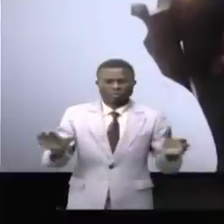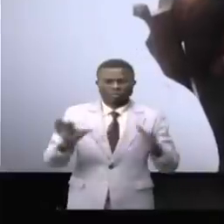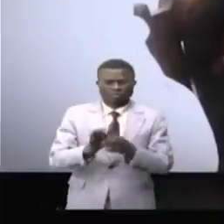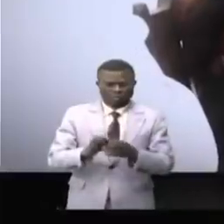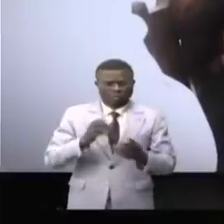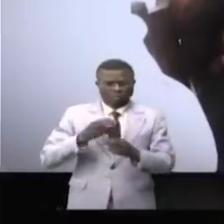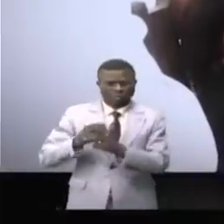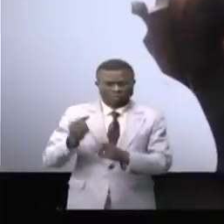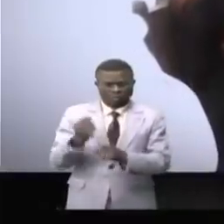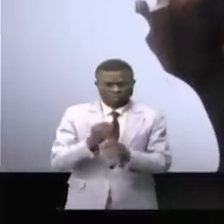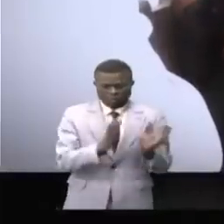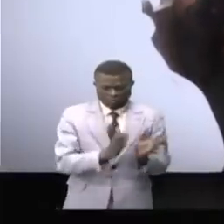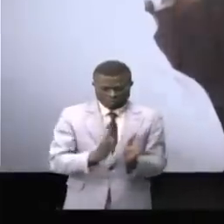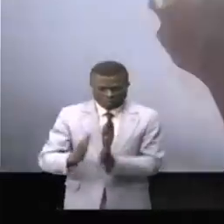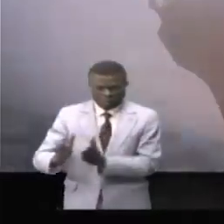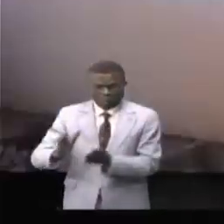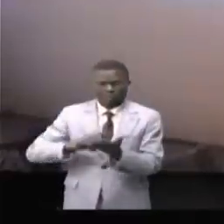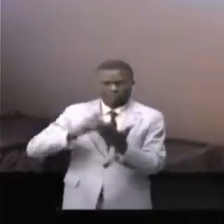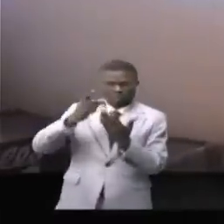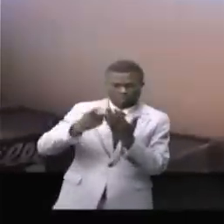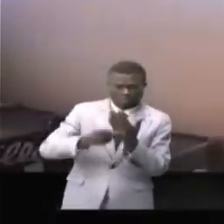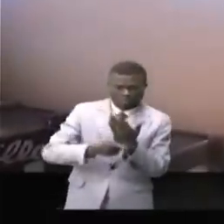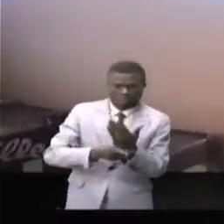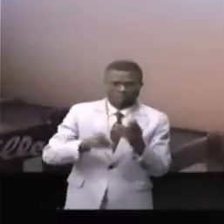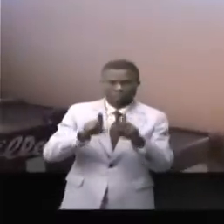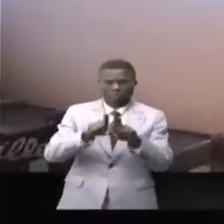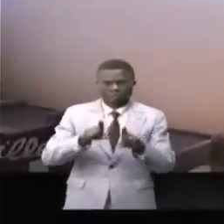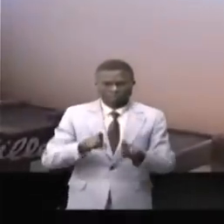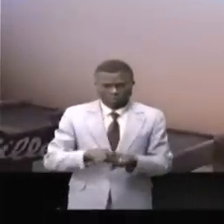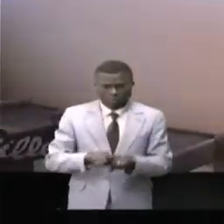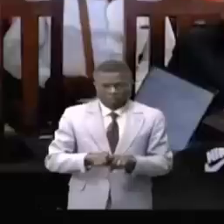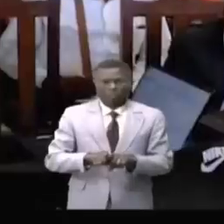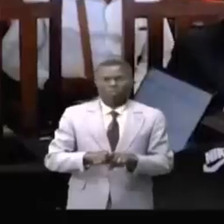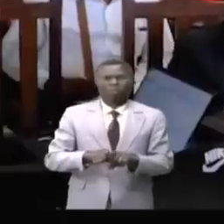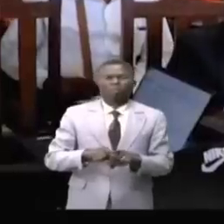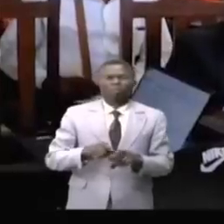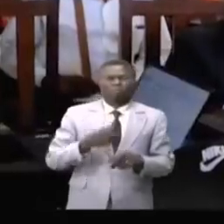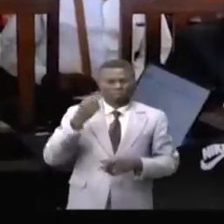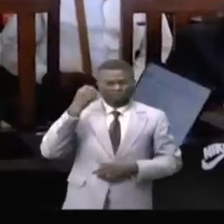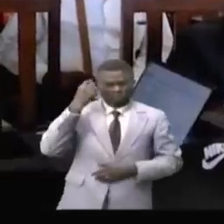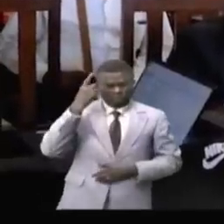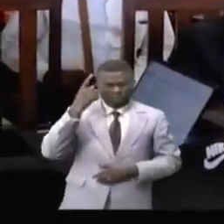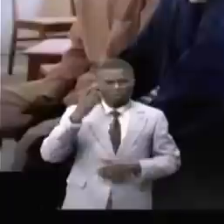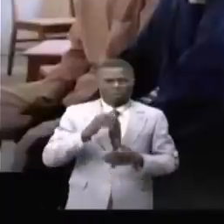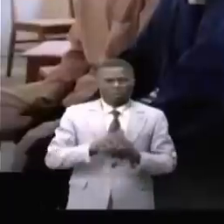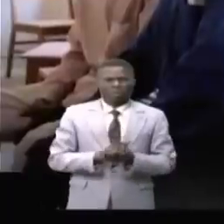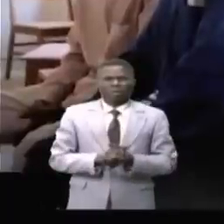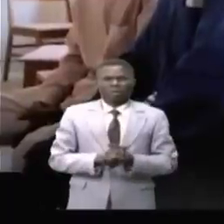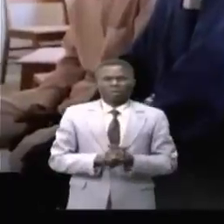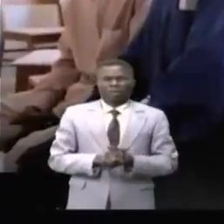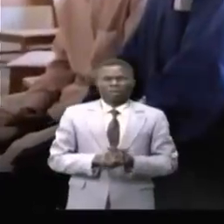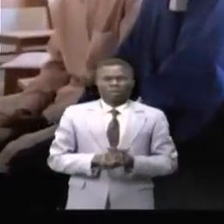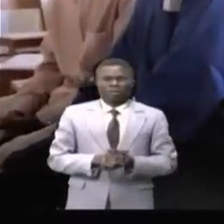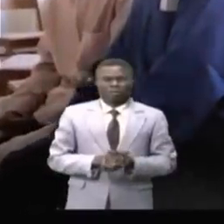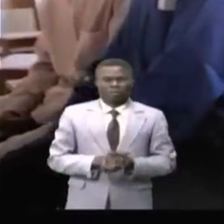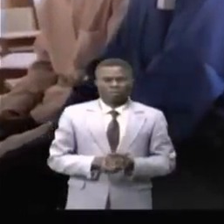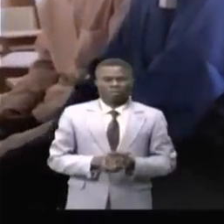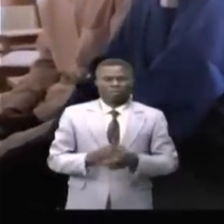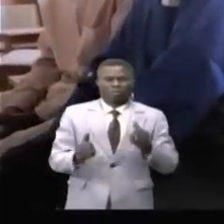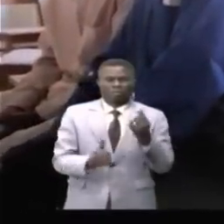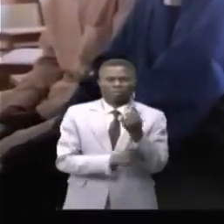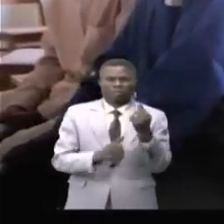gestion, l'élaboration d'un plan d'action de réinstallation, enfin d'identifier clairement les personnes